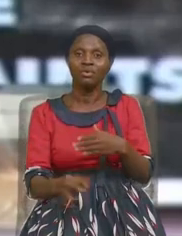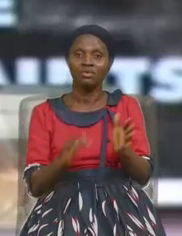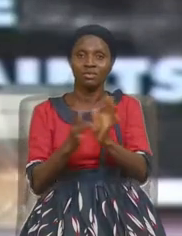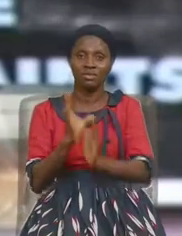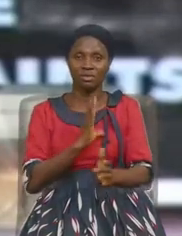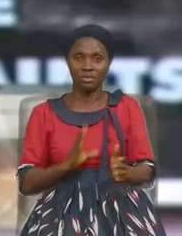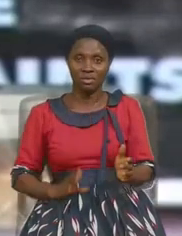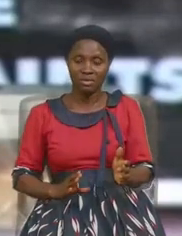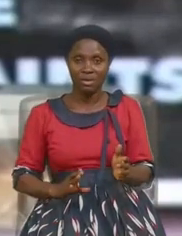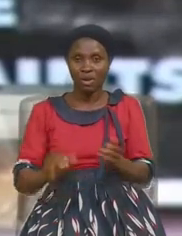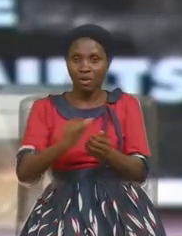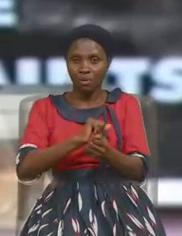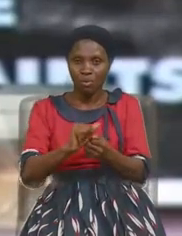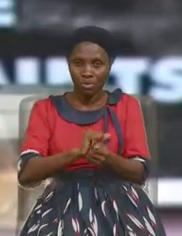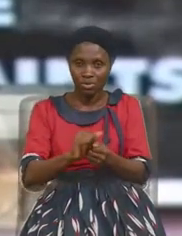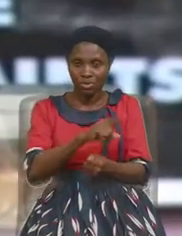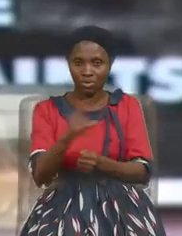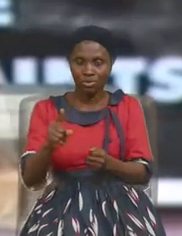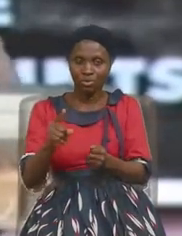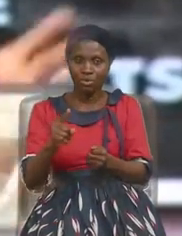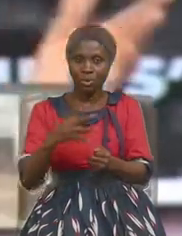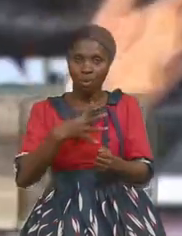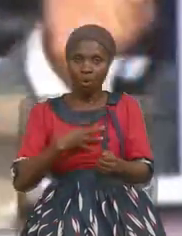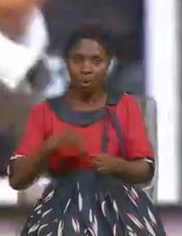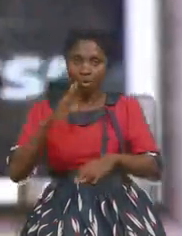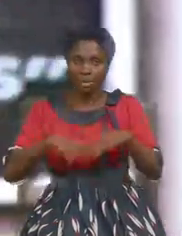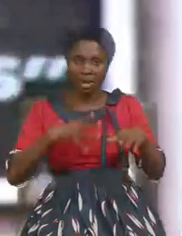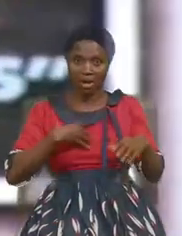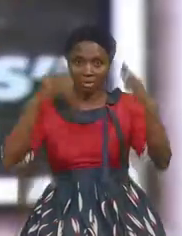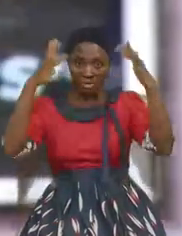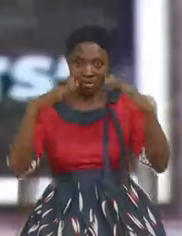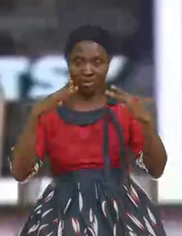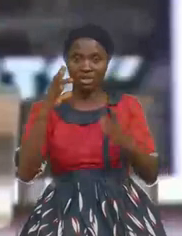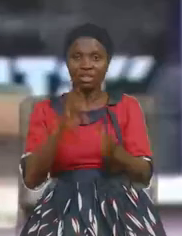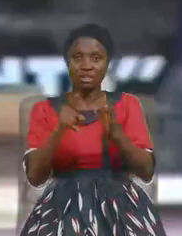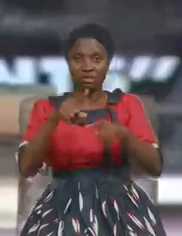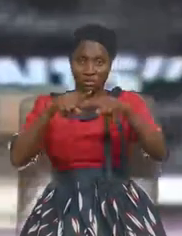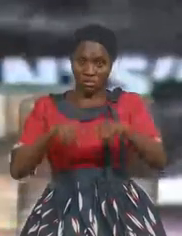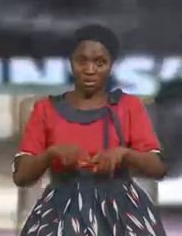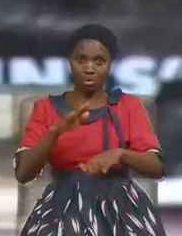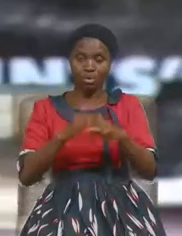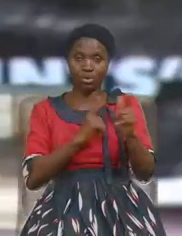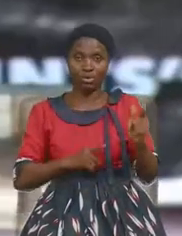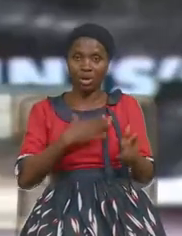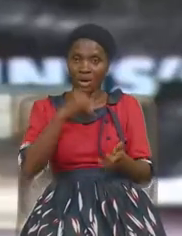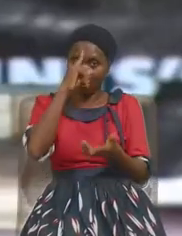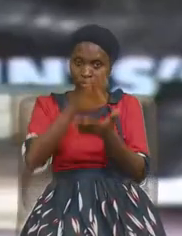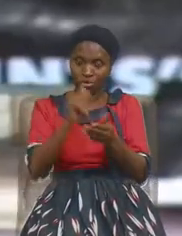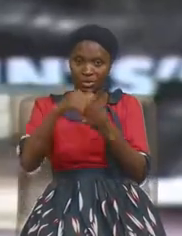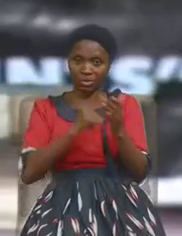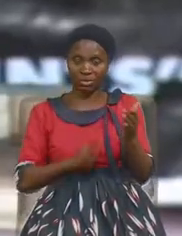lave plus blanc que la neige, si tu t'appuies sur le Seigneur et tu fais confiance au